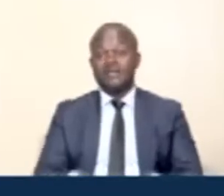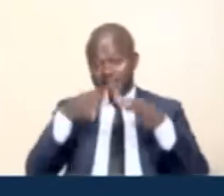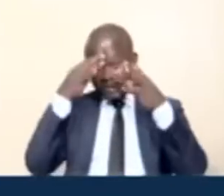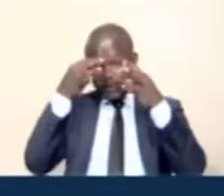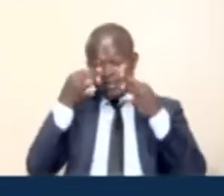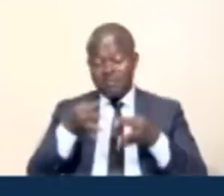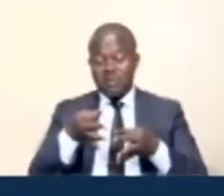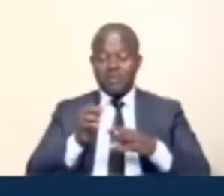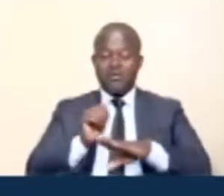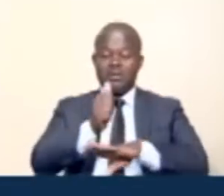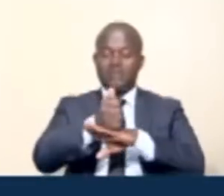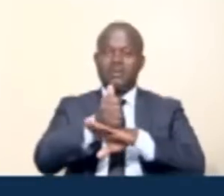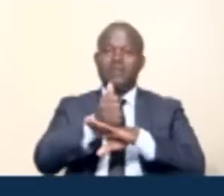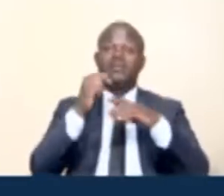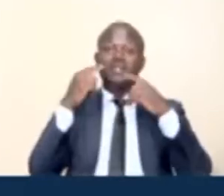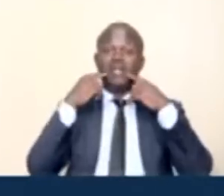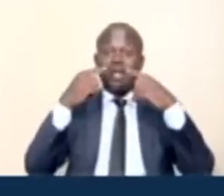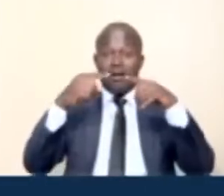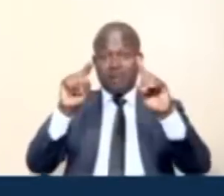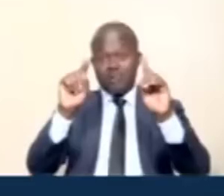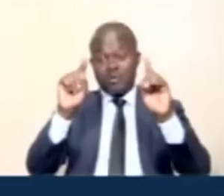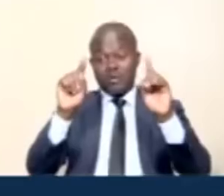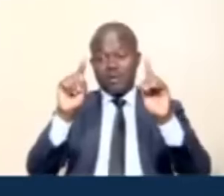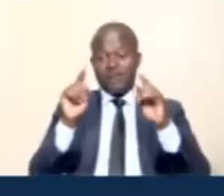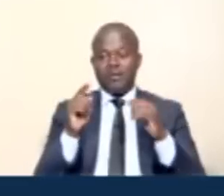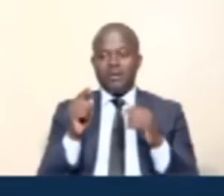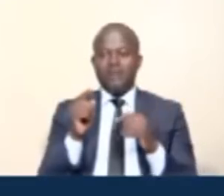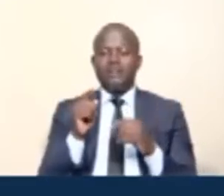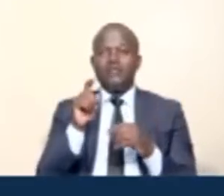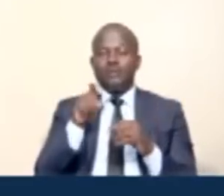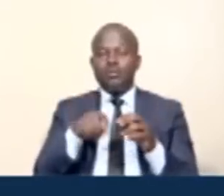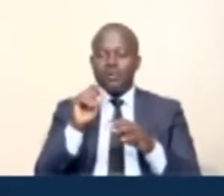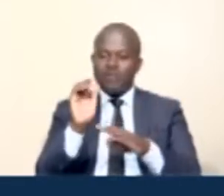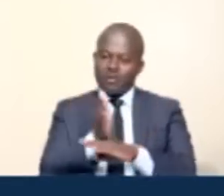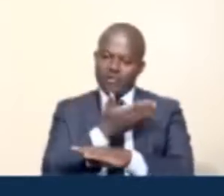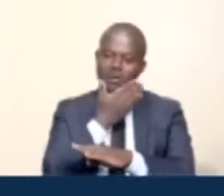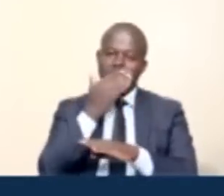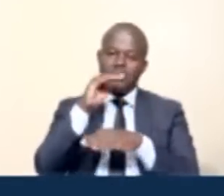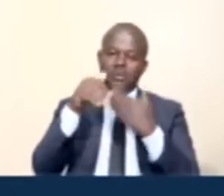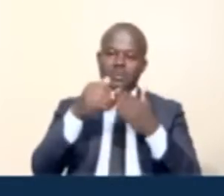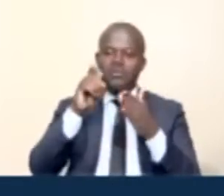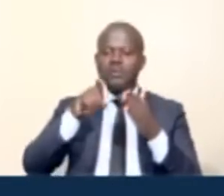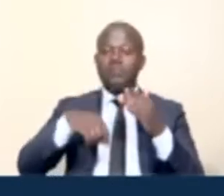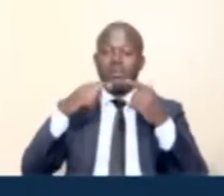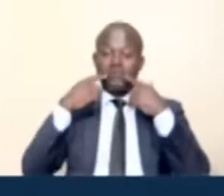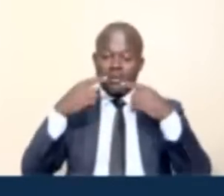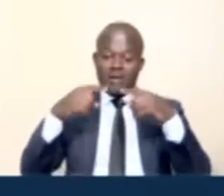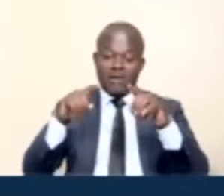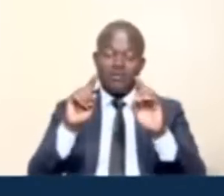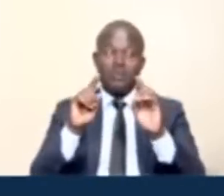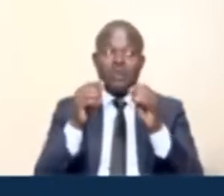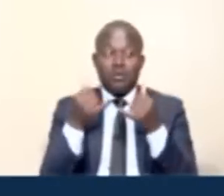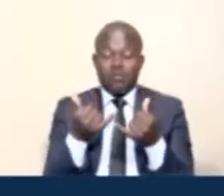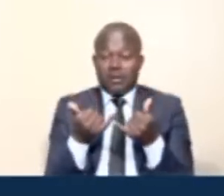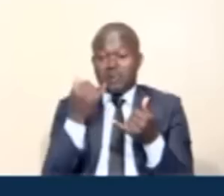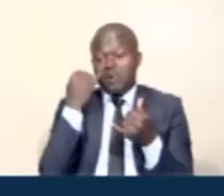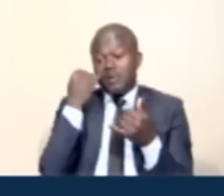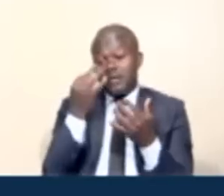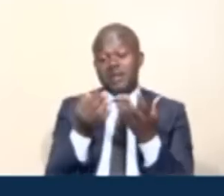cyafashwe kiratangazwa, niba kigomba no kuvanwaho biba byatangajwe. Umunsi rero niba